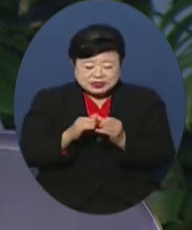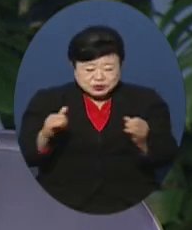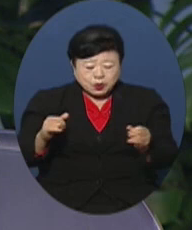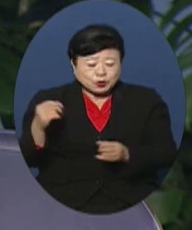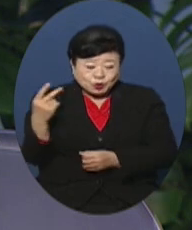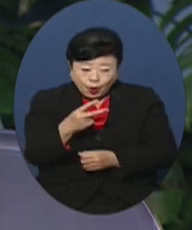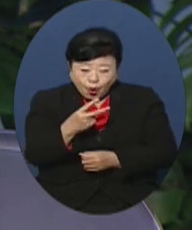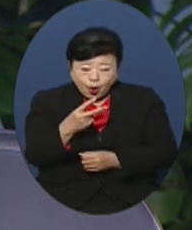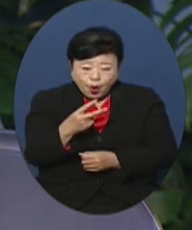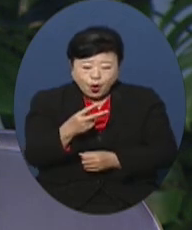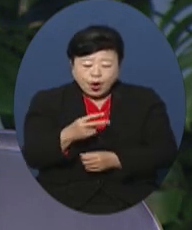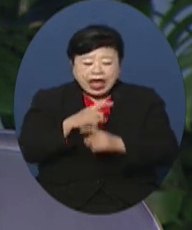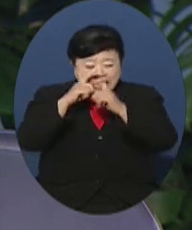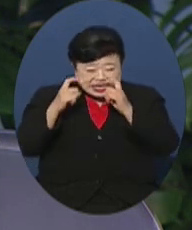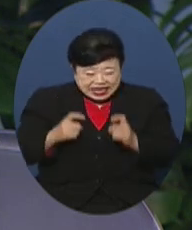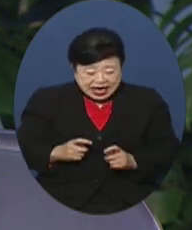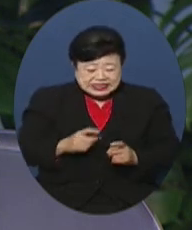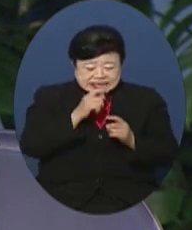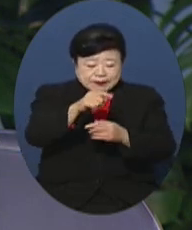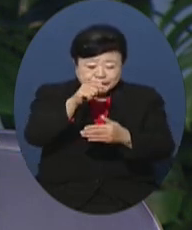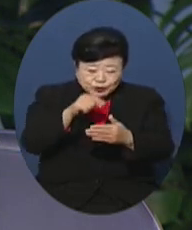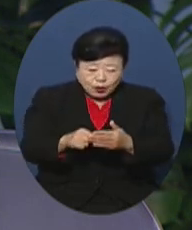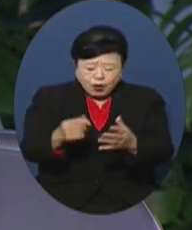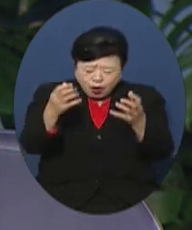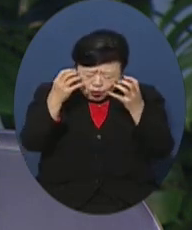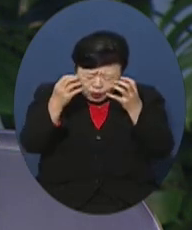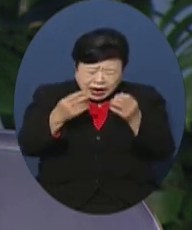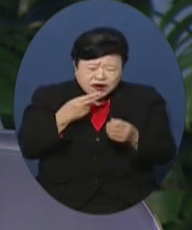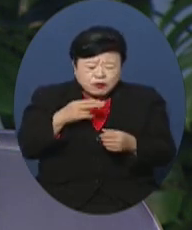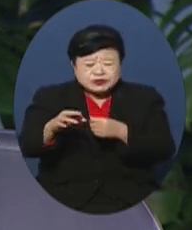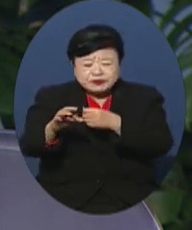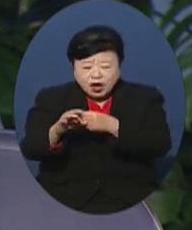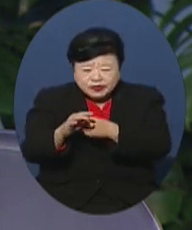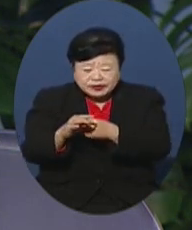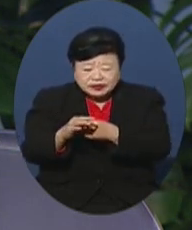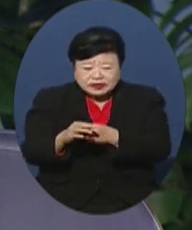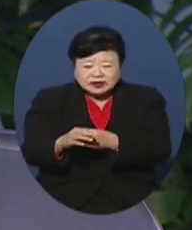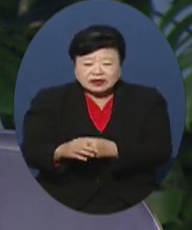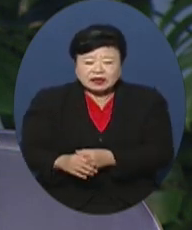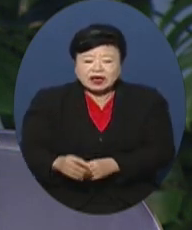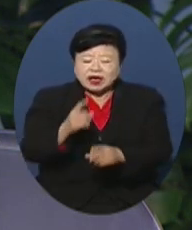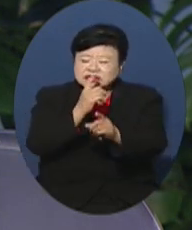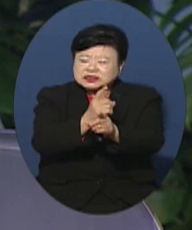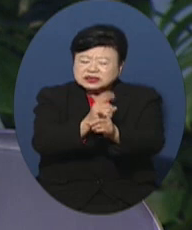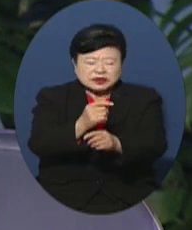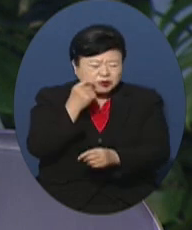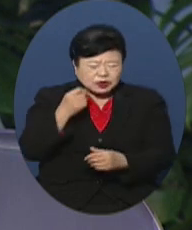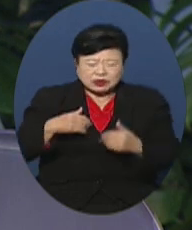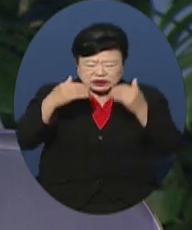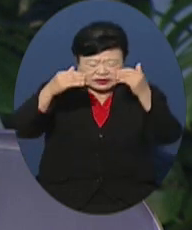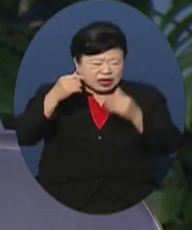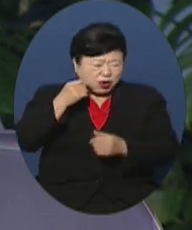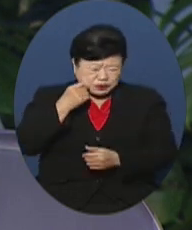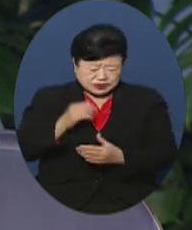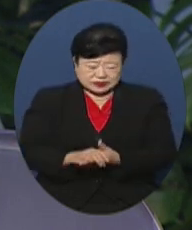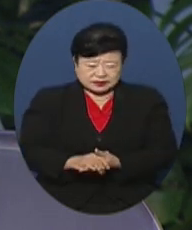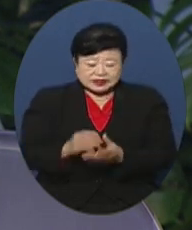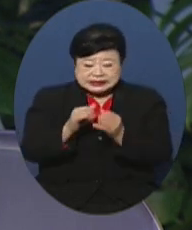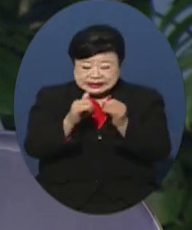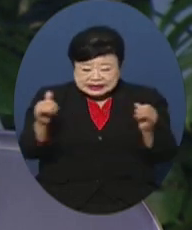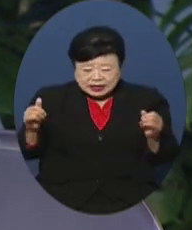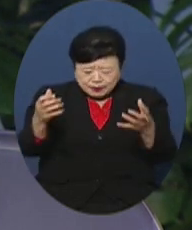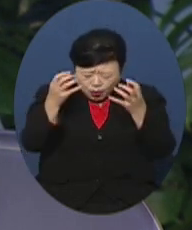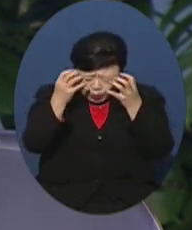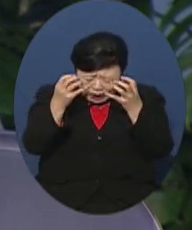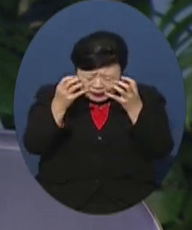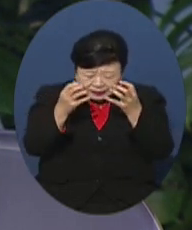민족뿐만 아니라 개인의 삶도 고난이 없으면 성장하지 않습니다. 사람은